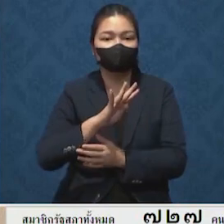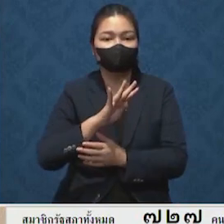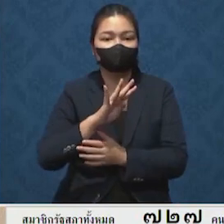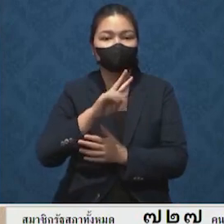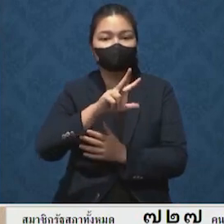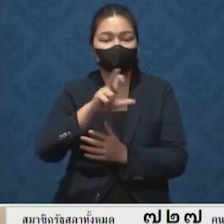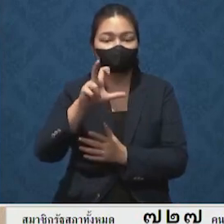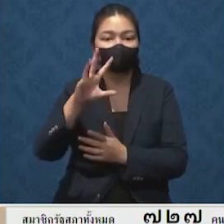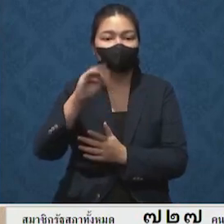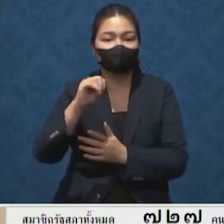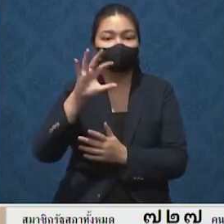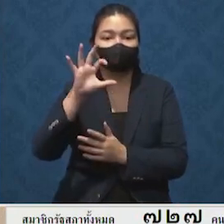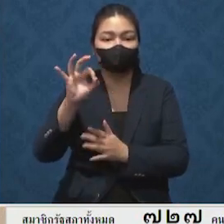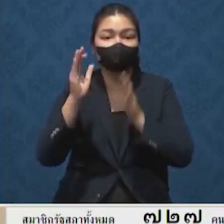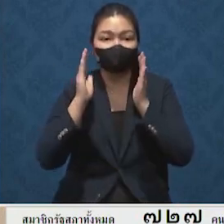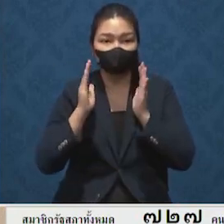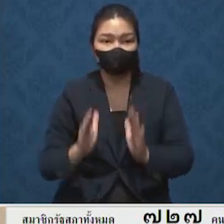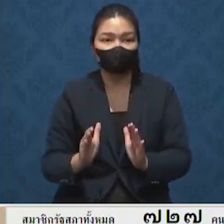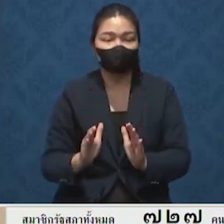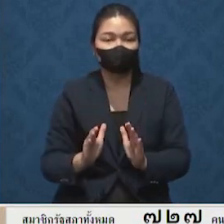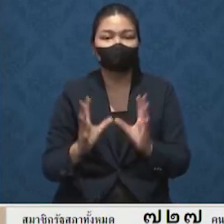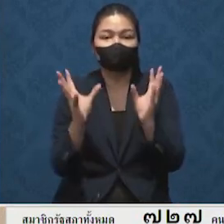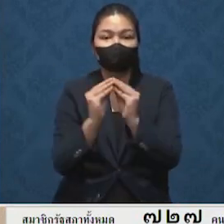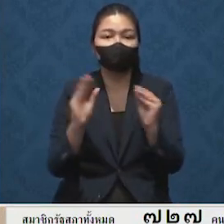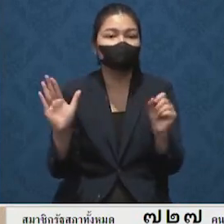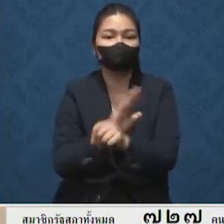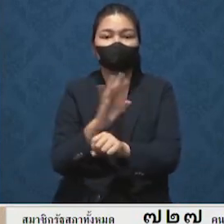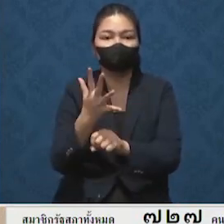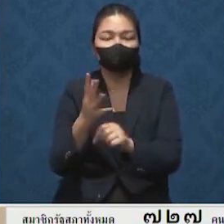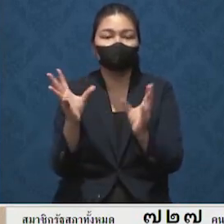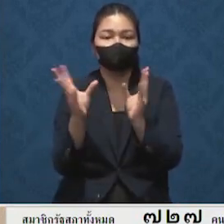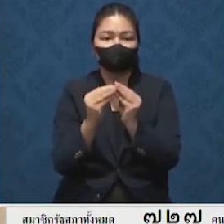349คนไม่ครบองค์ประชุมครับขอปิดการประชุมครับ